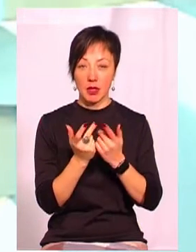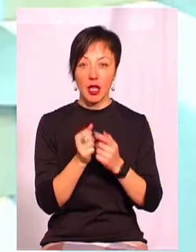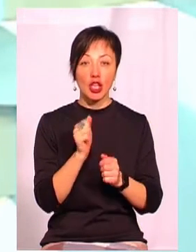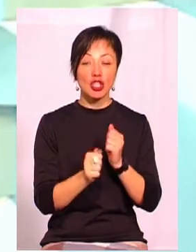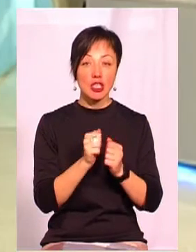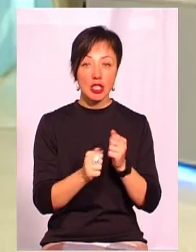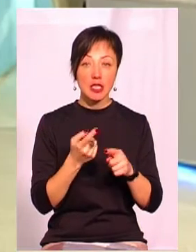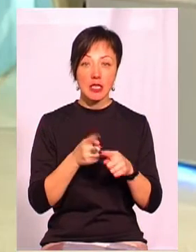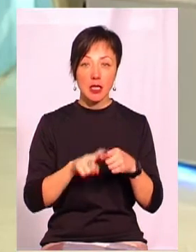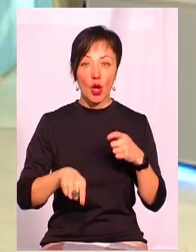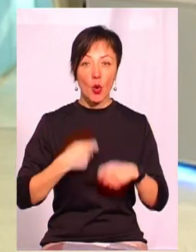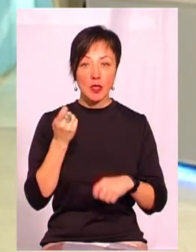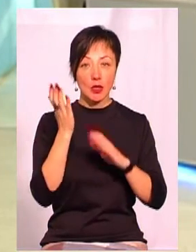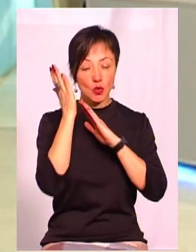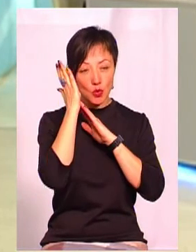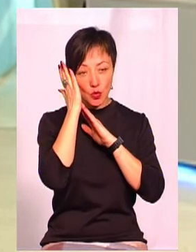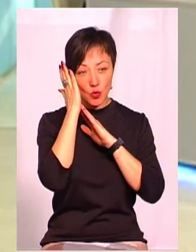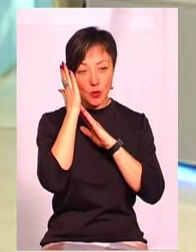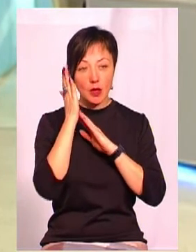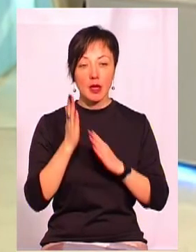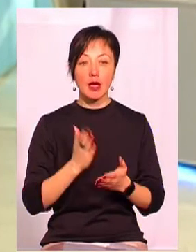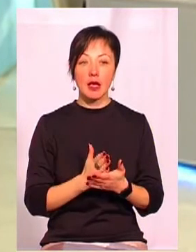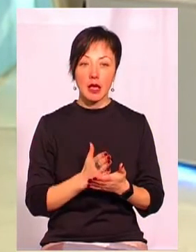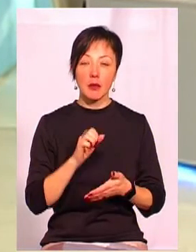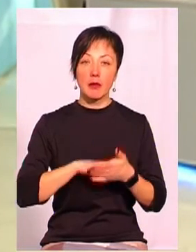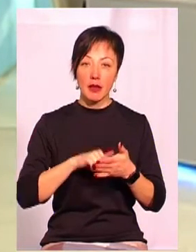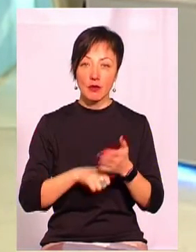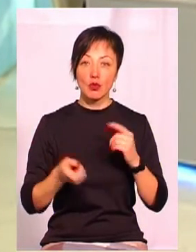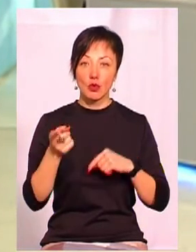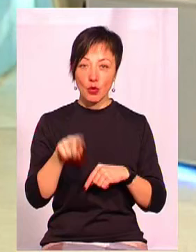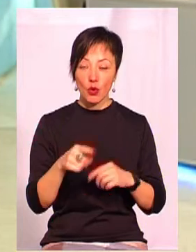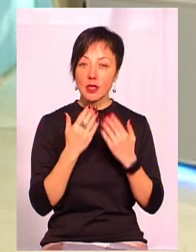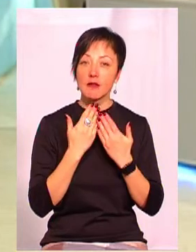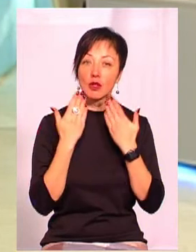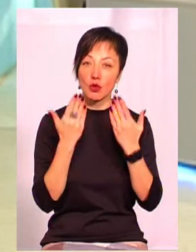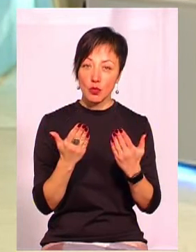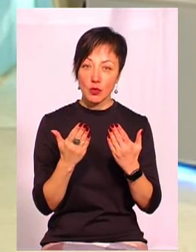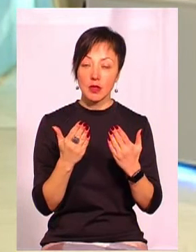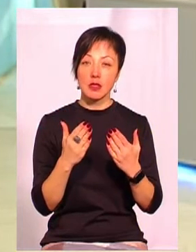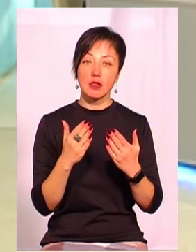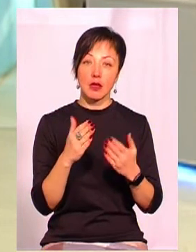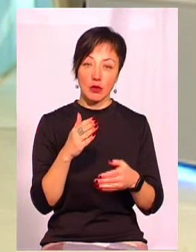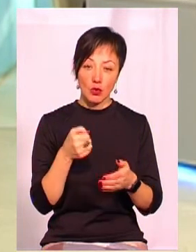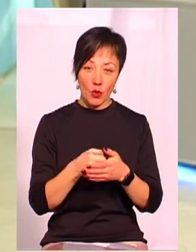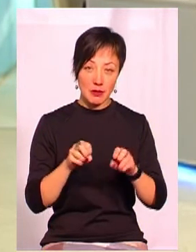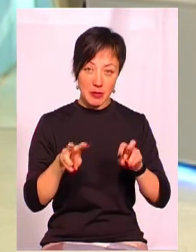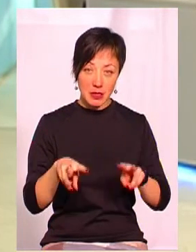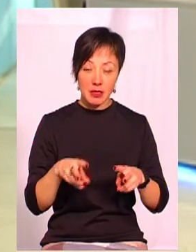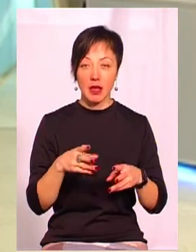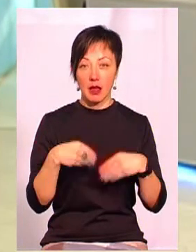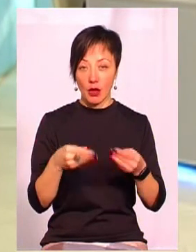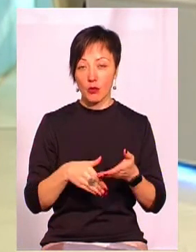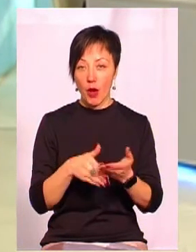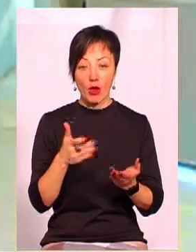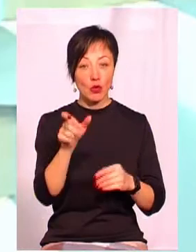них найчастіша – це розлади сну. Є приводом до того, щоб звернутися і надати допомогу. Бо якщо людина не